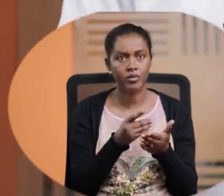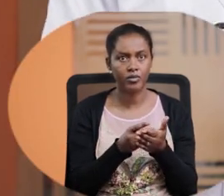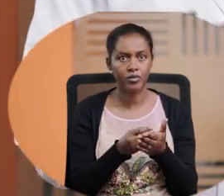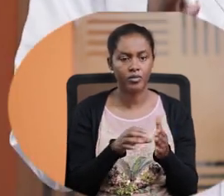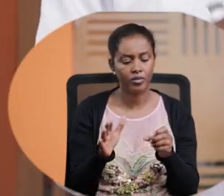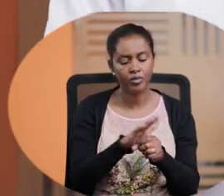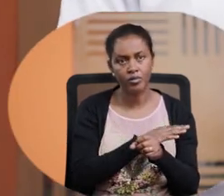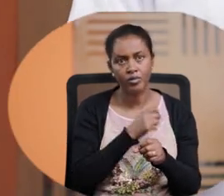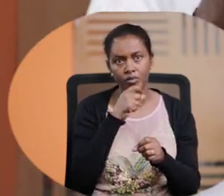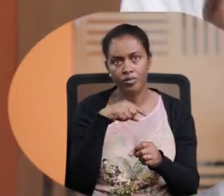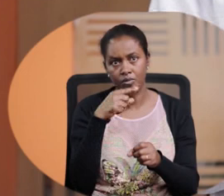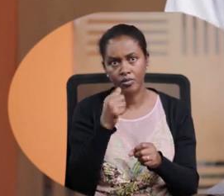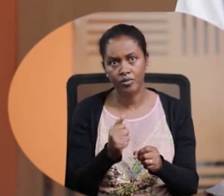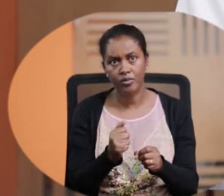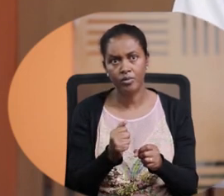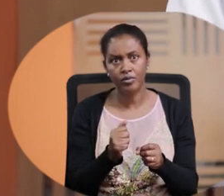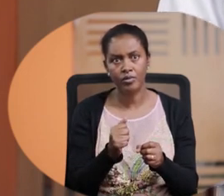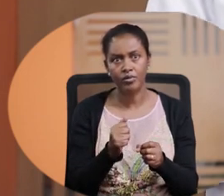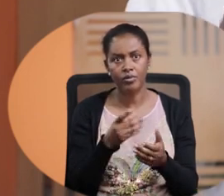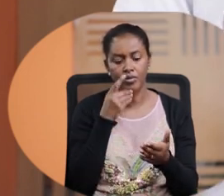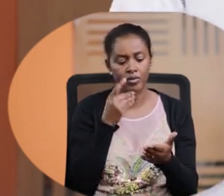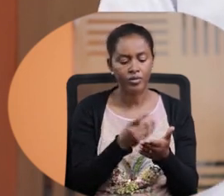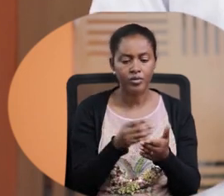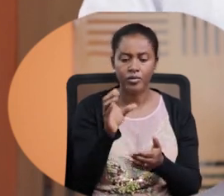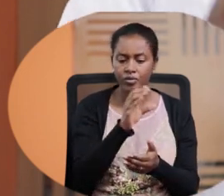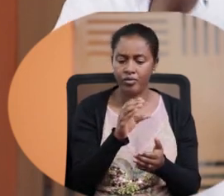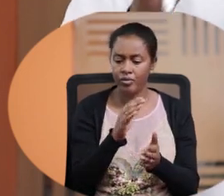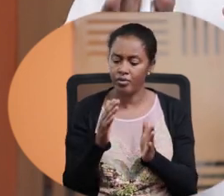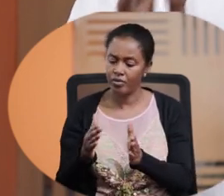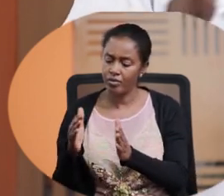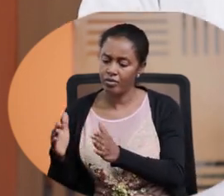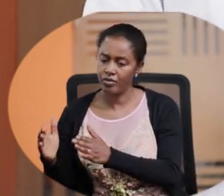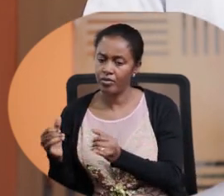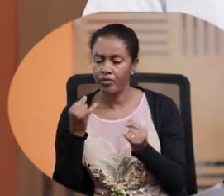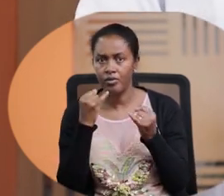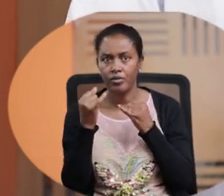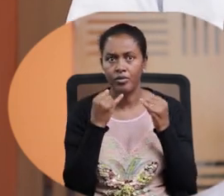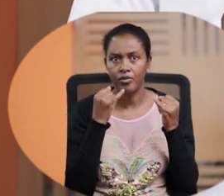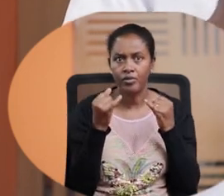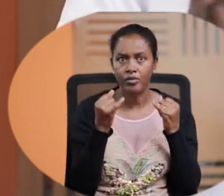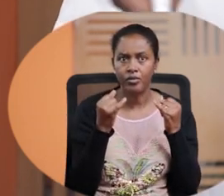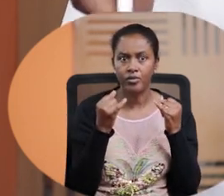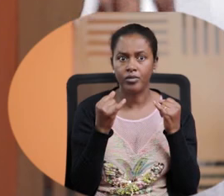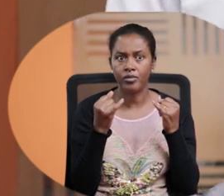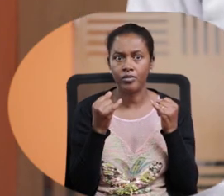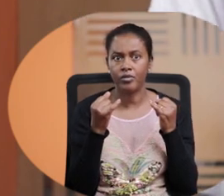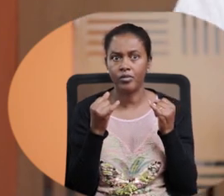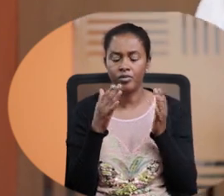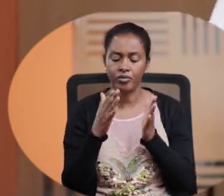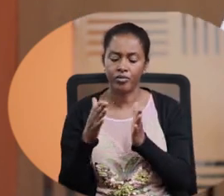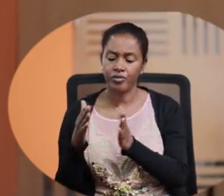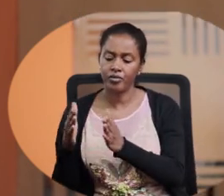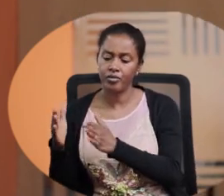daataa dheedhii jedhama. Daataan immoo funaaname qindaa'ee odeeffannoo kennuu danda'u tokko